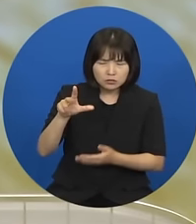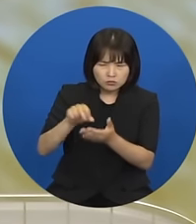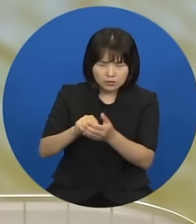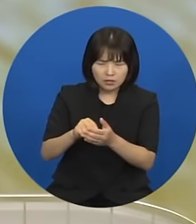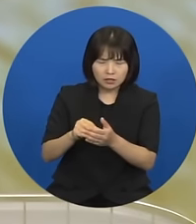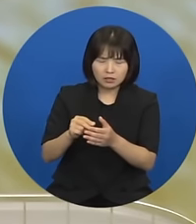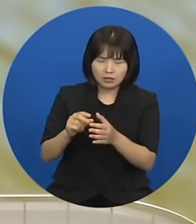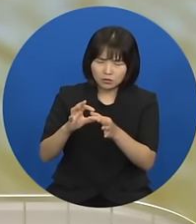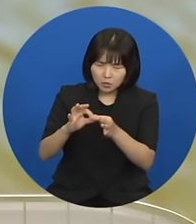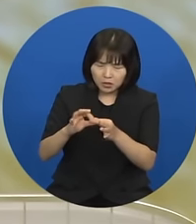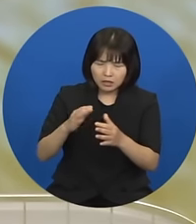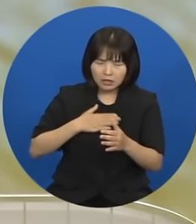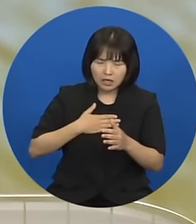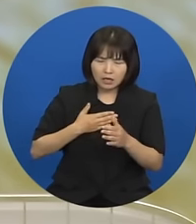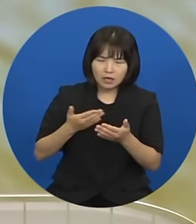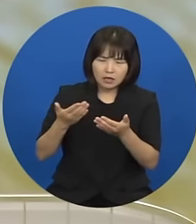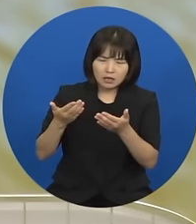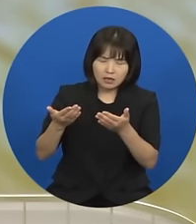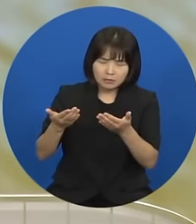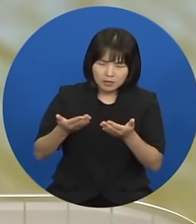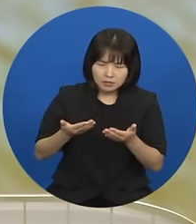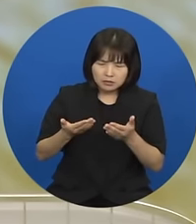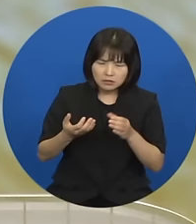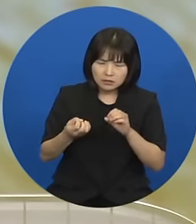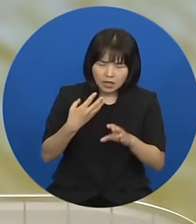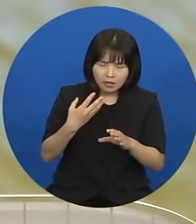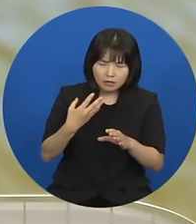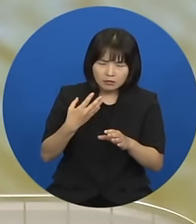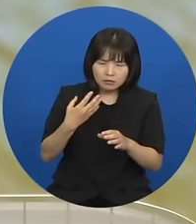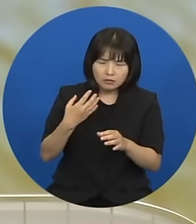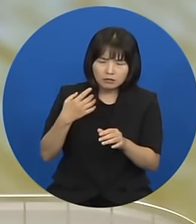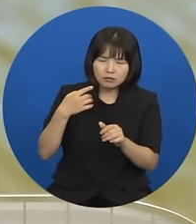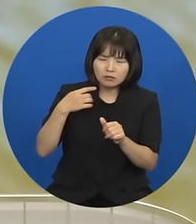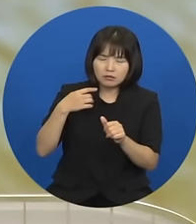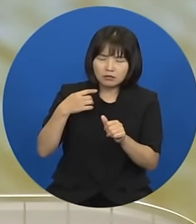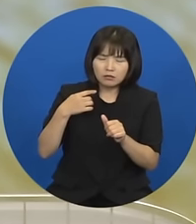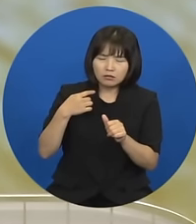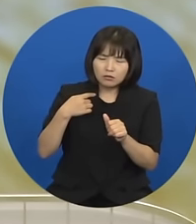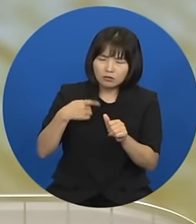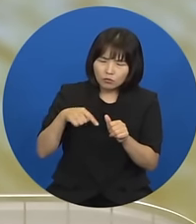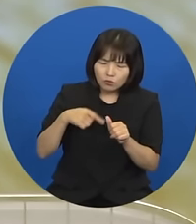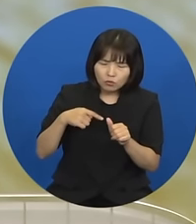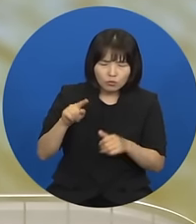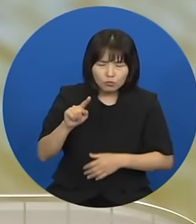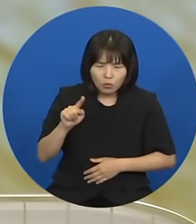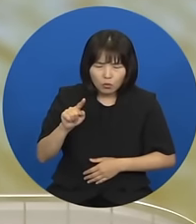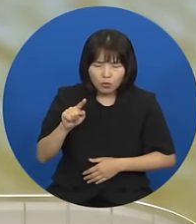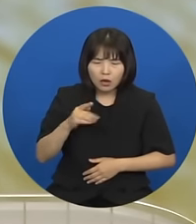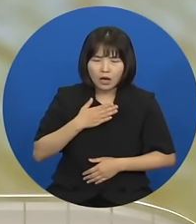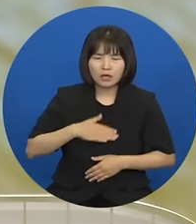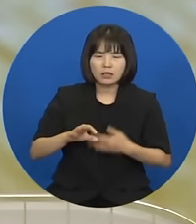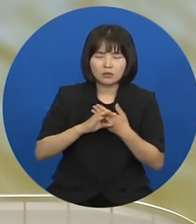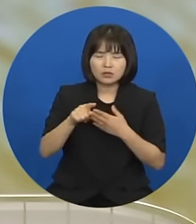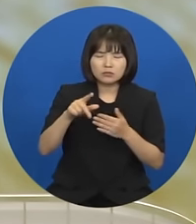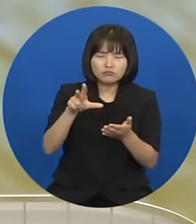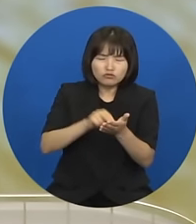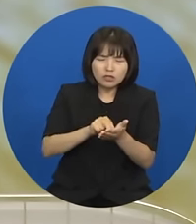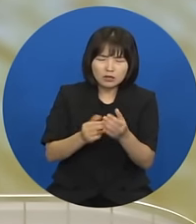얻을 수 있는 답과 교훈이 무엇인지 알 수 있다면 사실은 그 문제를 견딜 수가